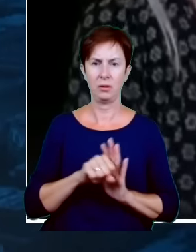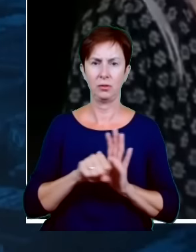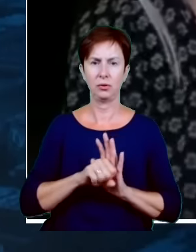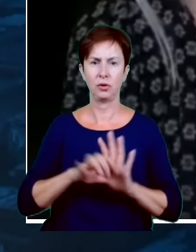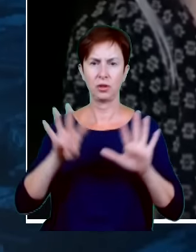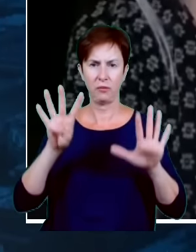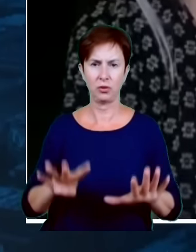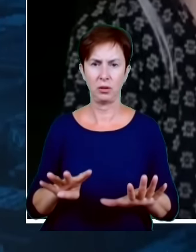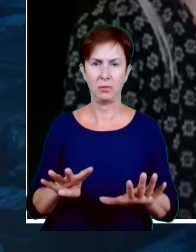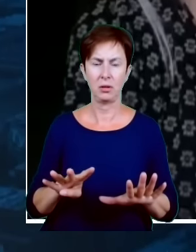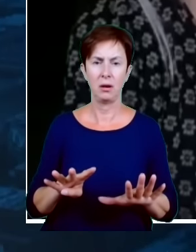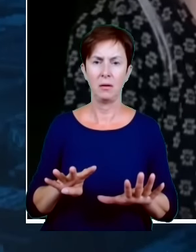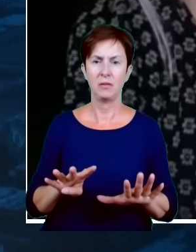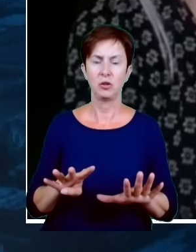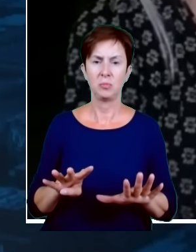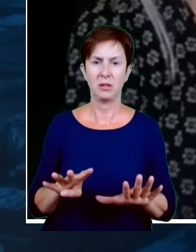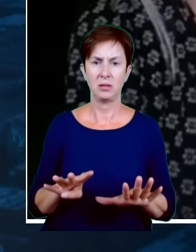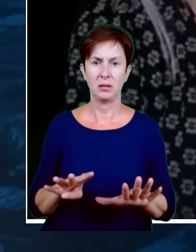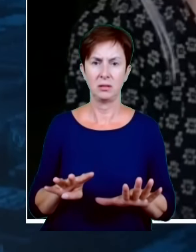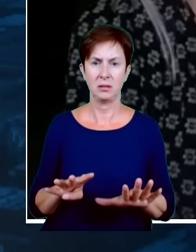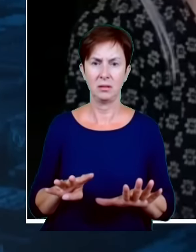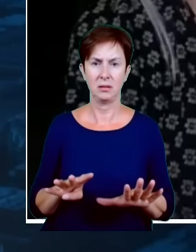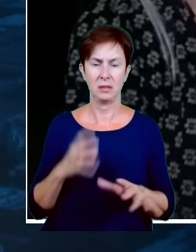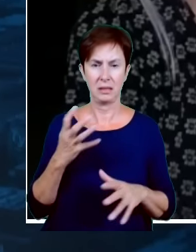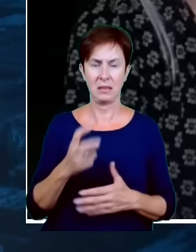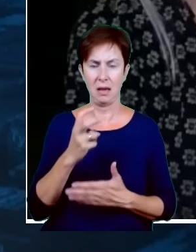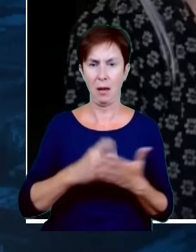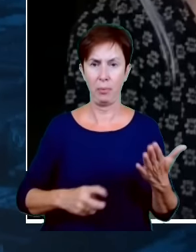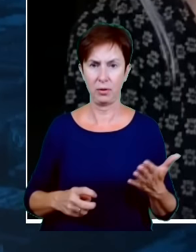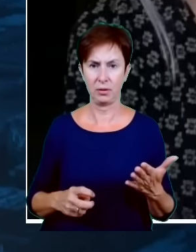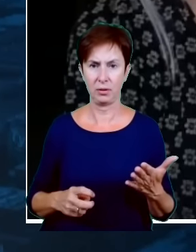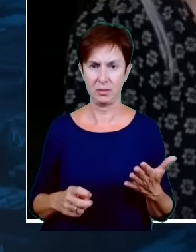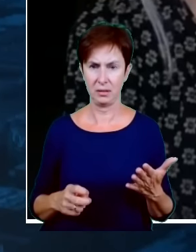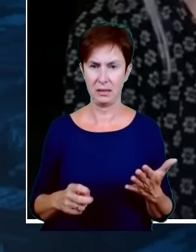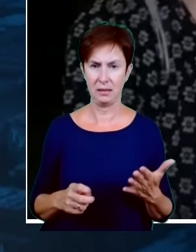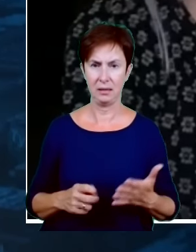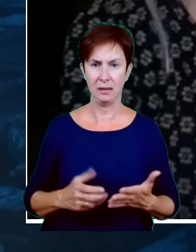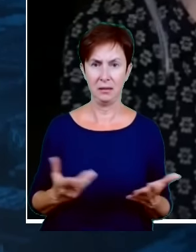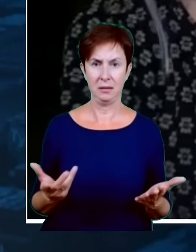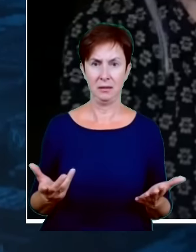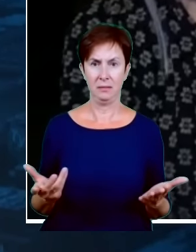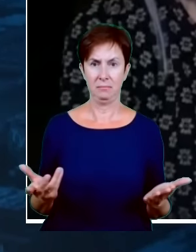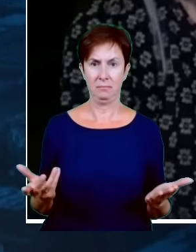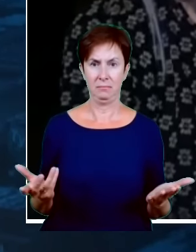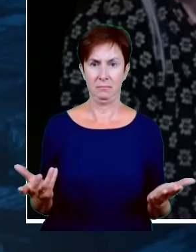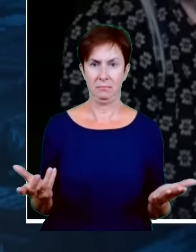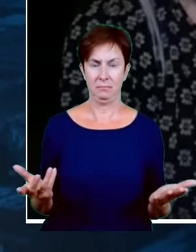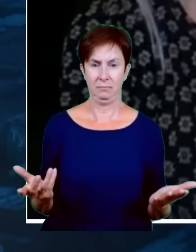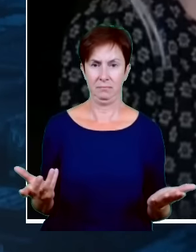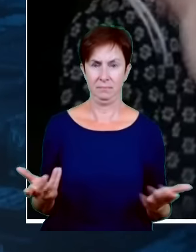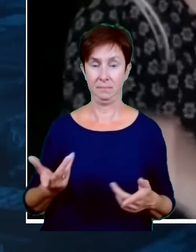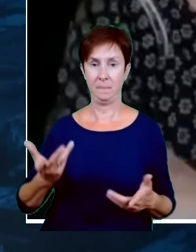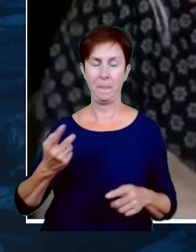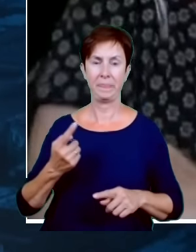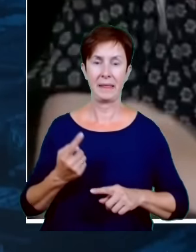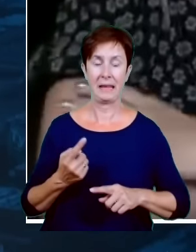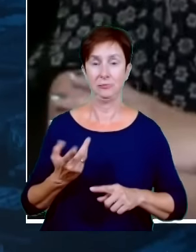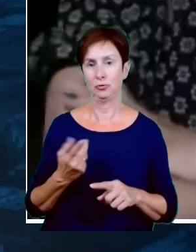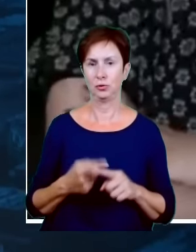miesiąca ciąży domagała się możliwości przeprowadzenia takiej aborcji No więc de facto trochę się